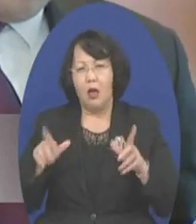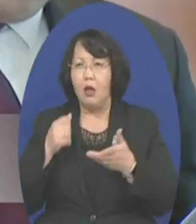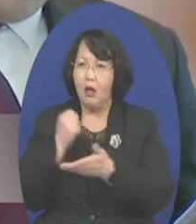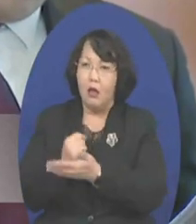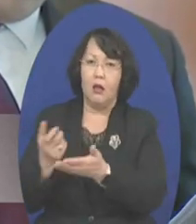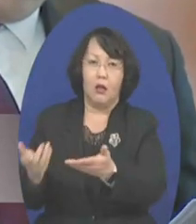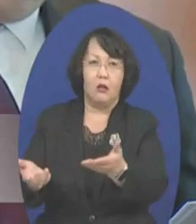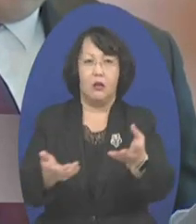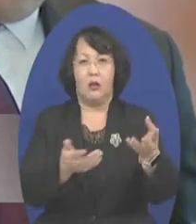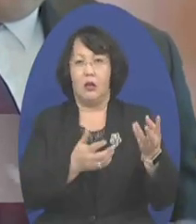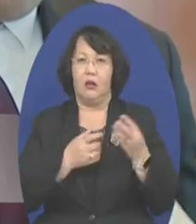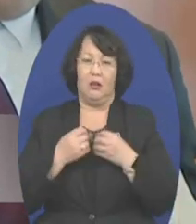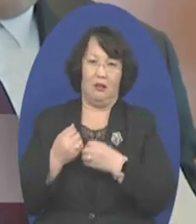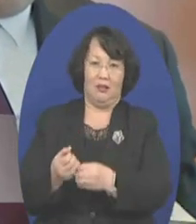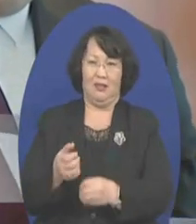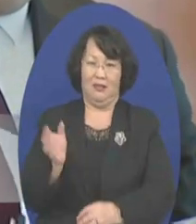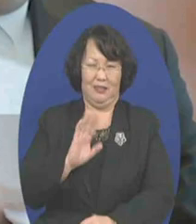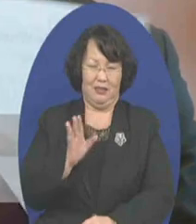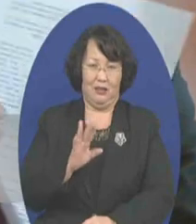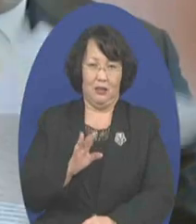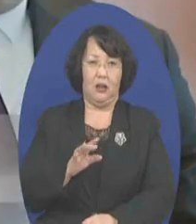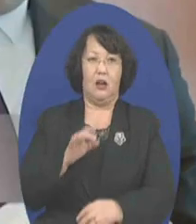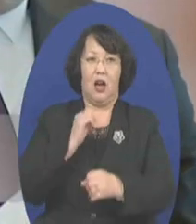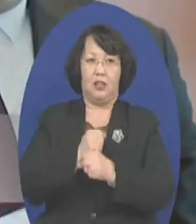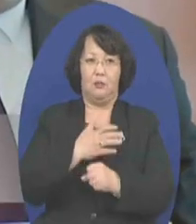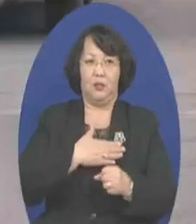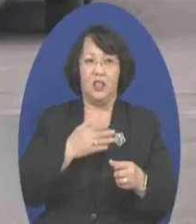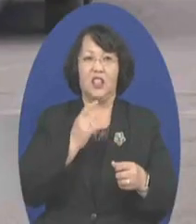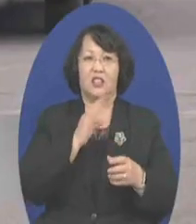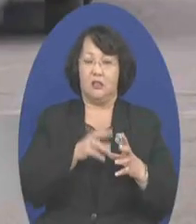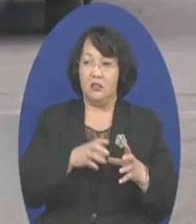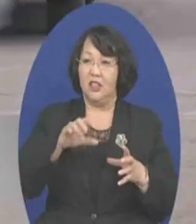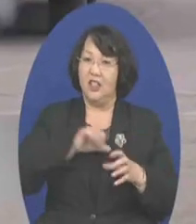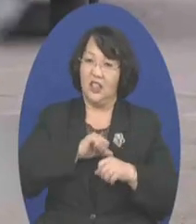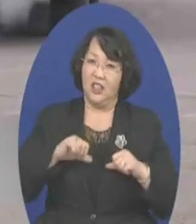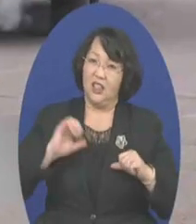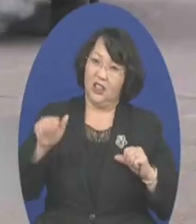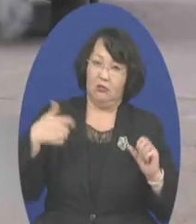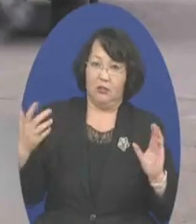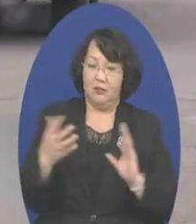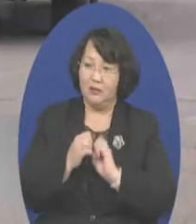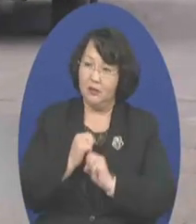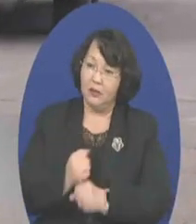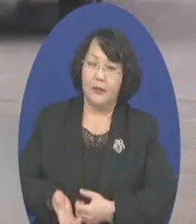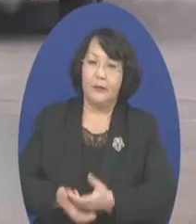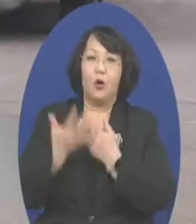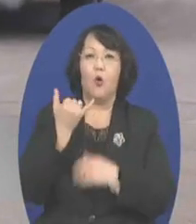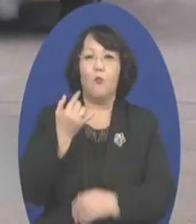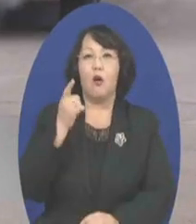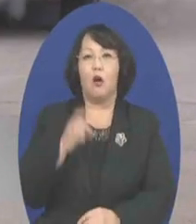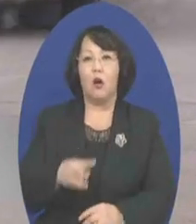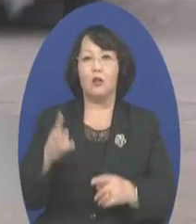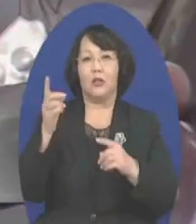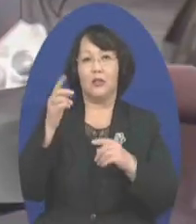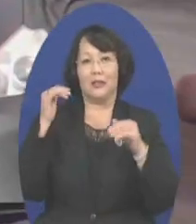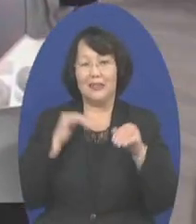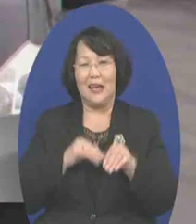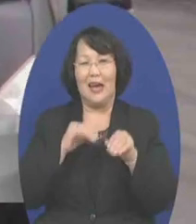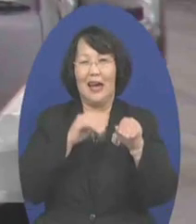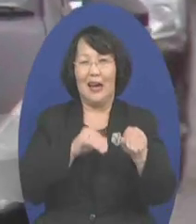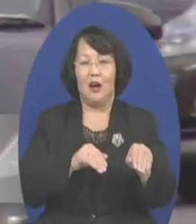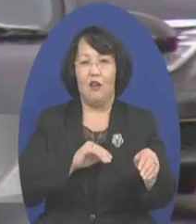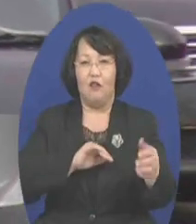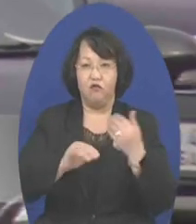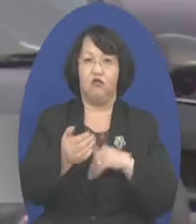эрхлэгчдийн зүгээс бид энэ ажлын хэсэгтээ итгэвчтэй хамтарч ажилласаа гэж хүсэж байна. Түмчлэн эрх хонд Улаанбаатар хотын авто замын төвчрлийг бууруулах